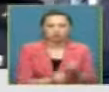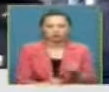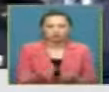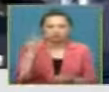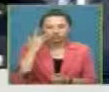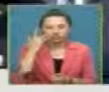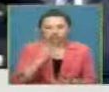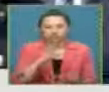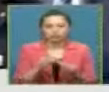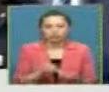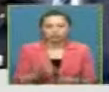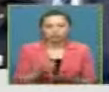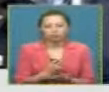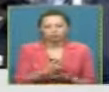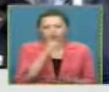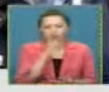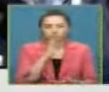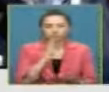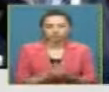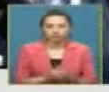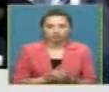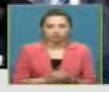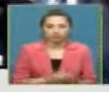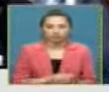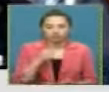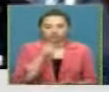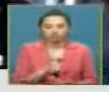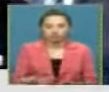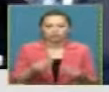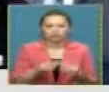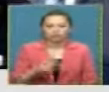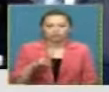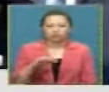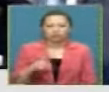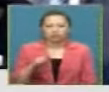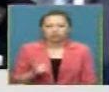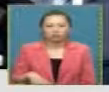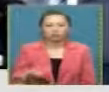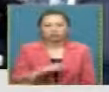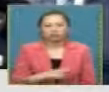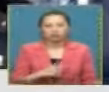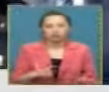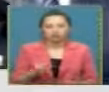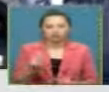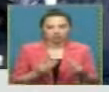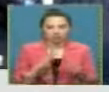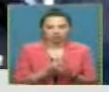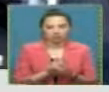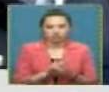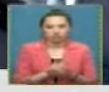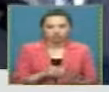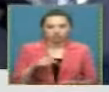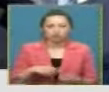жақсы нәтижелер көрсетіп атыр. Биыл команда Лига Европада ойнайды. Сол осы мәселе бойынша